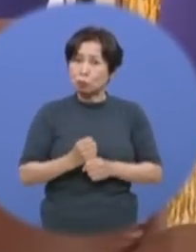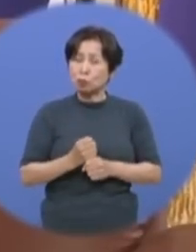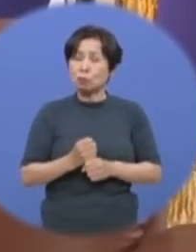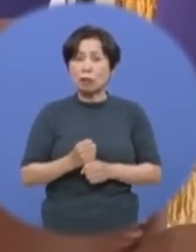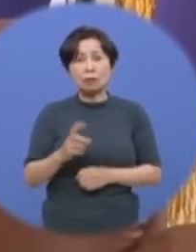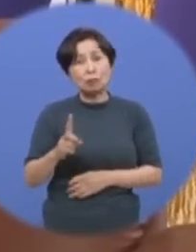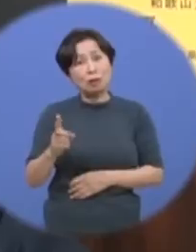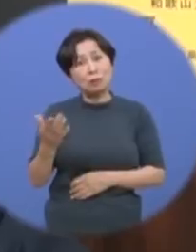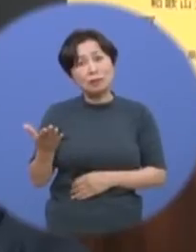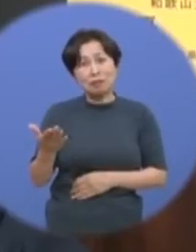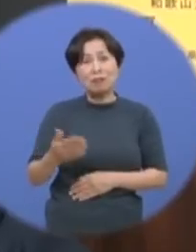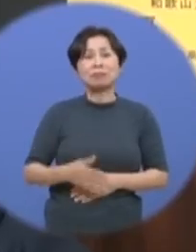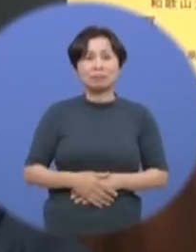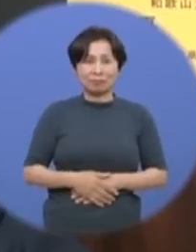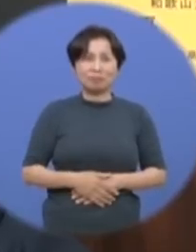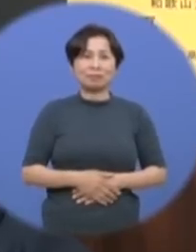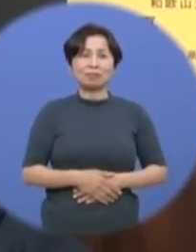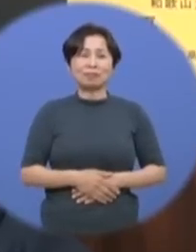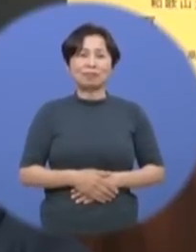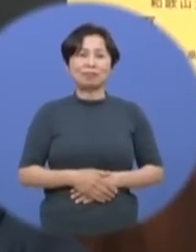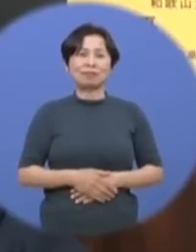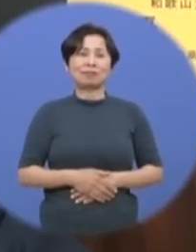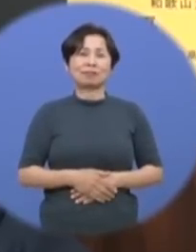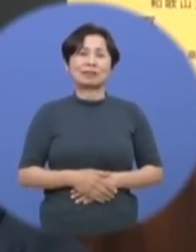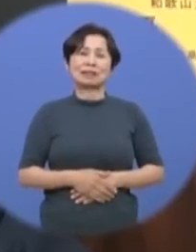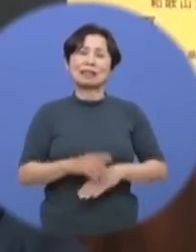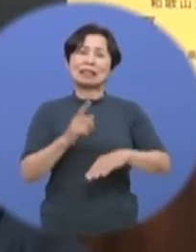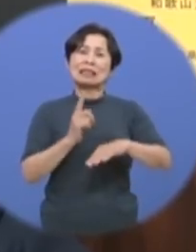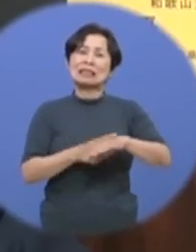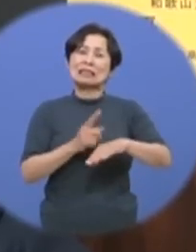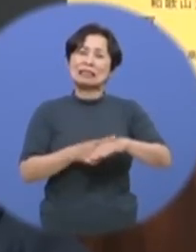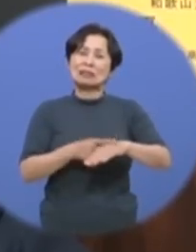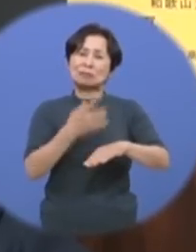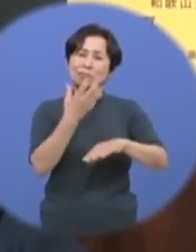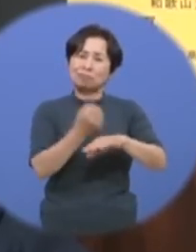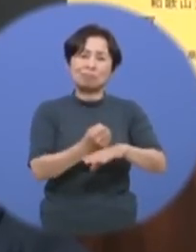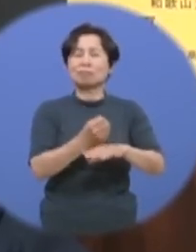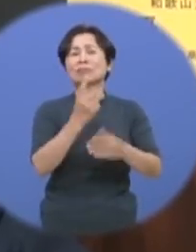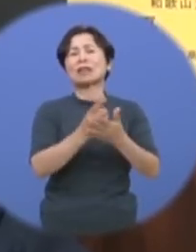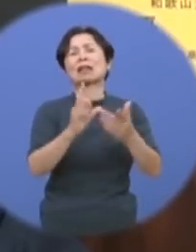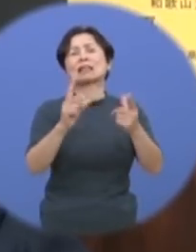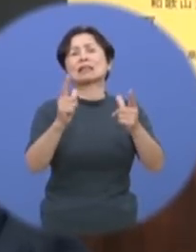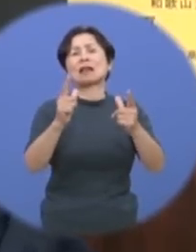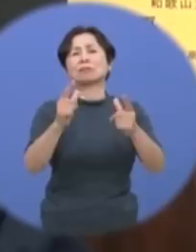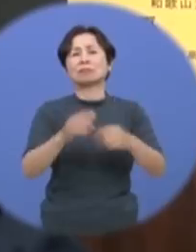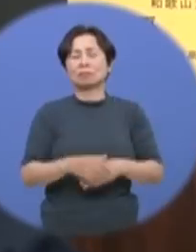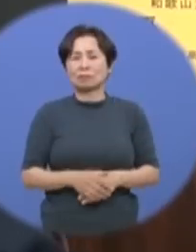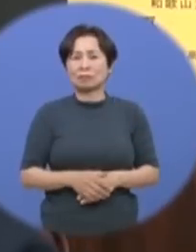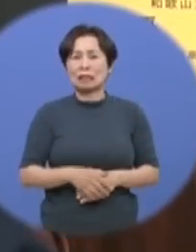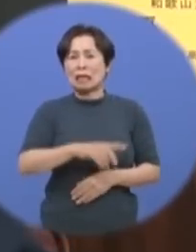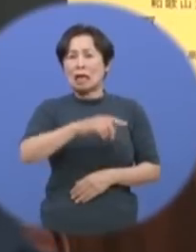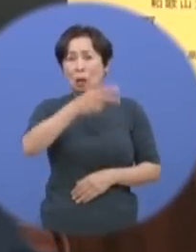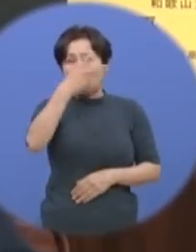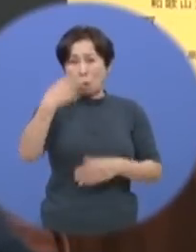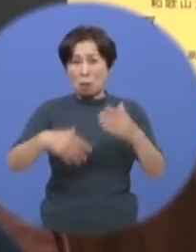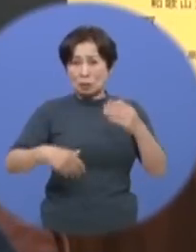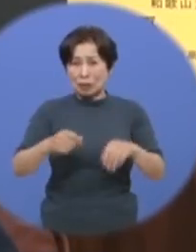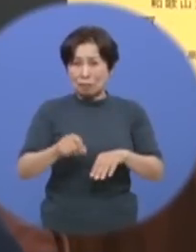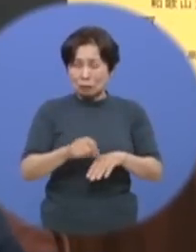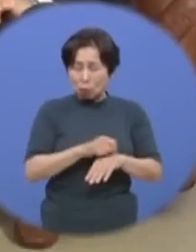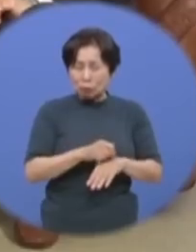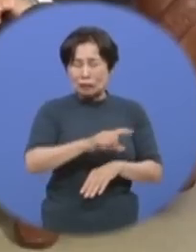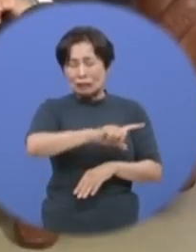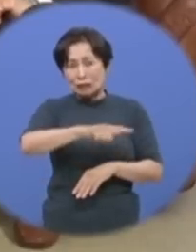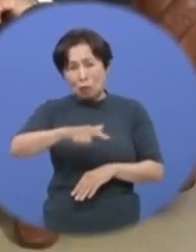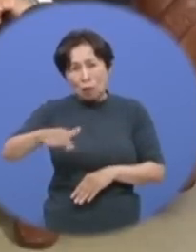ねやっぱりこう技術だけじゃないんですよね特に高校生はもういろんなことを教えていたら感ですから